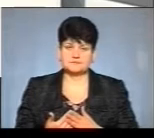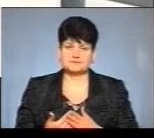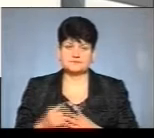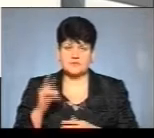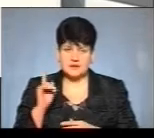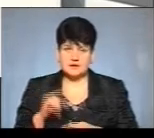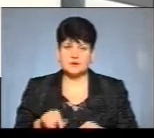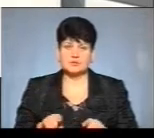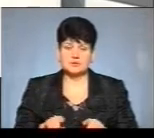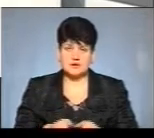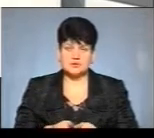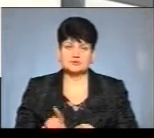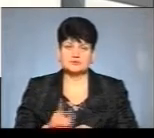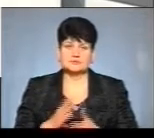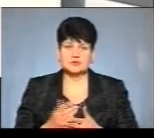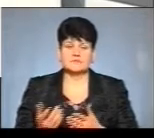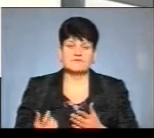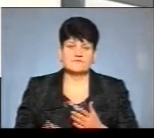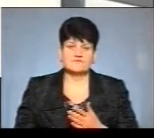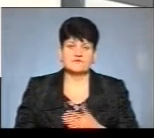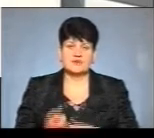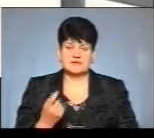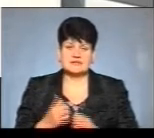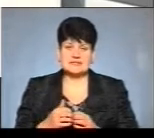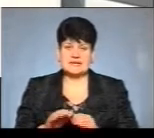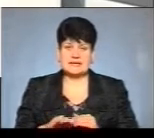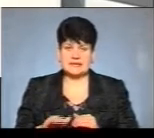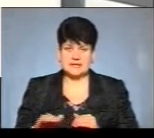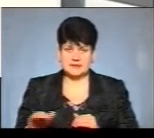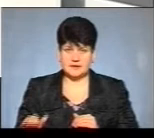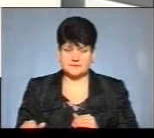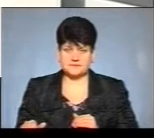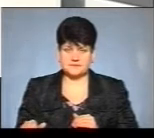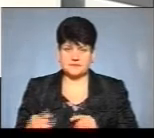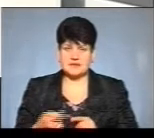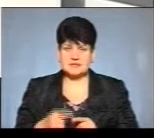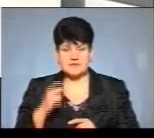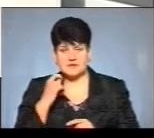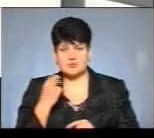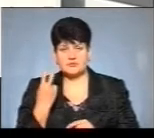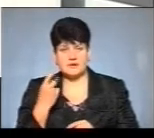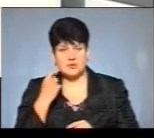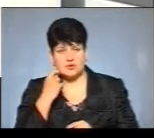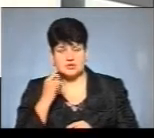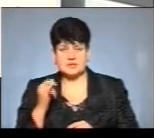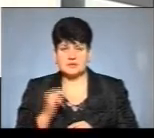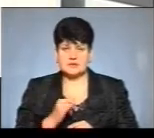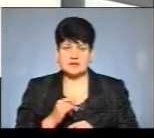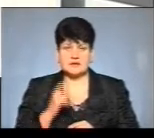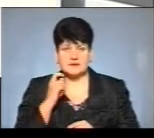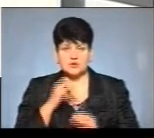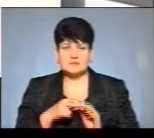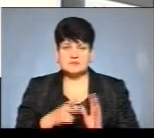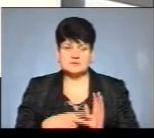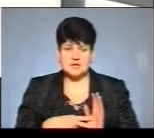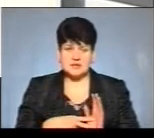знаю також, що є виявлені серед дітей. Це віком 2 років і віком